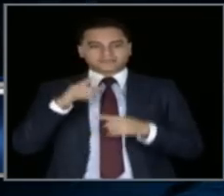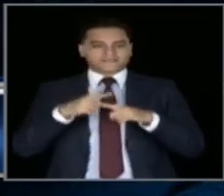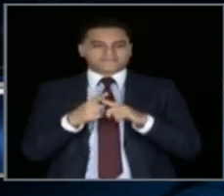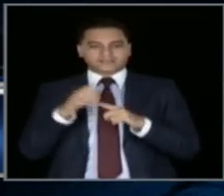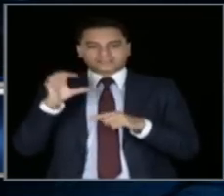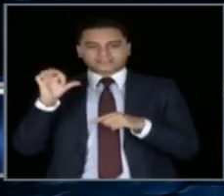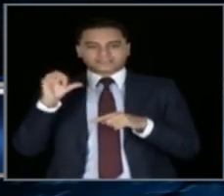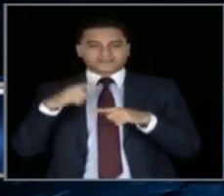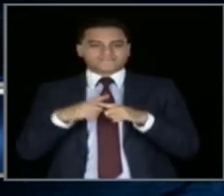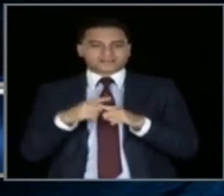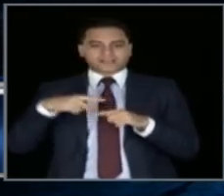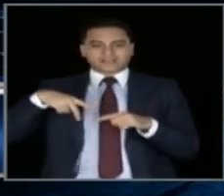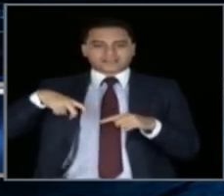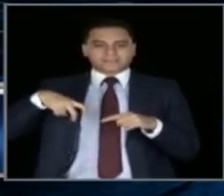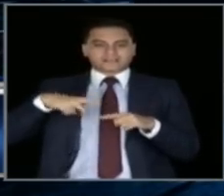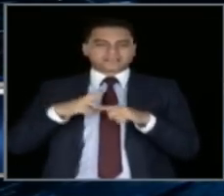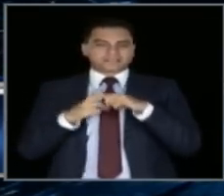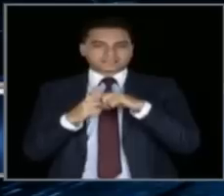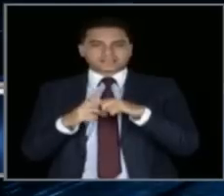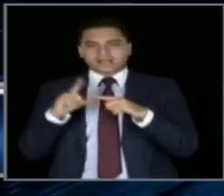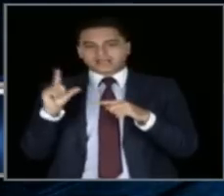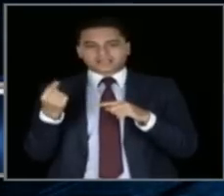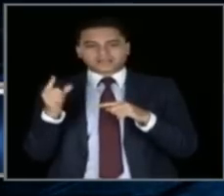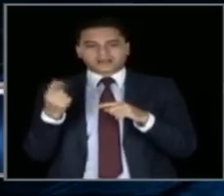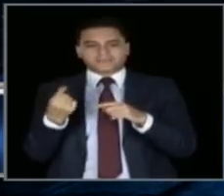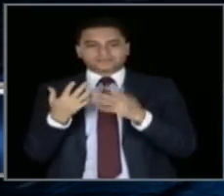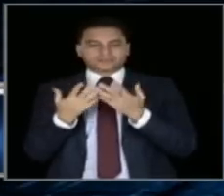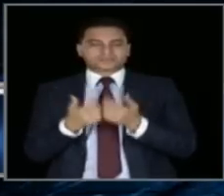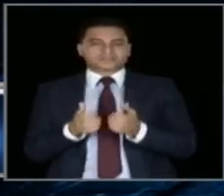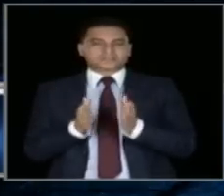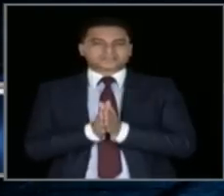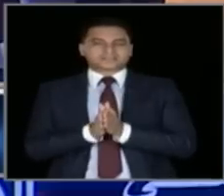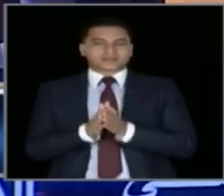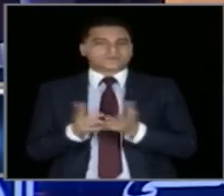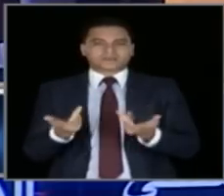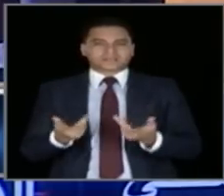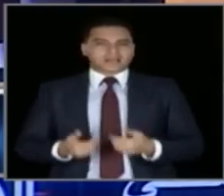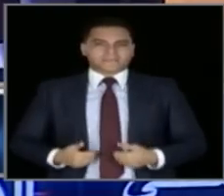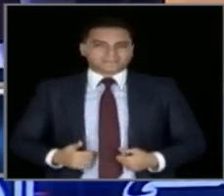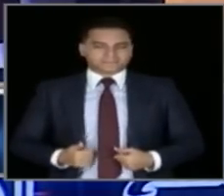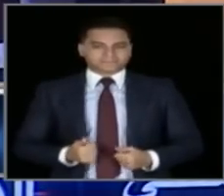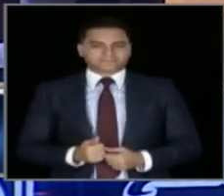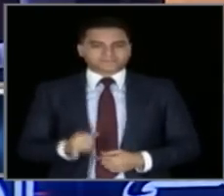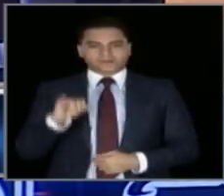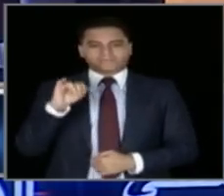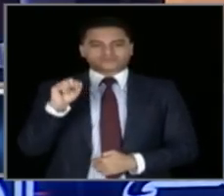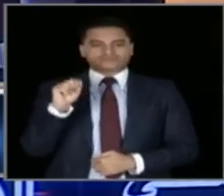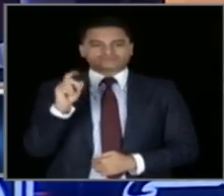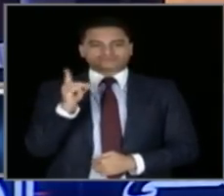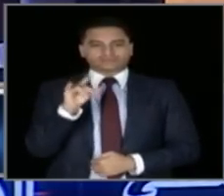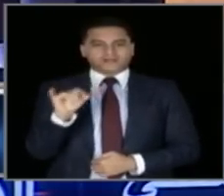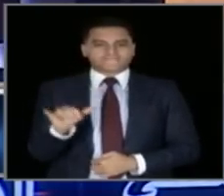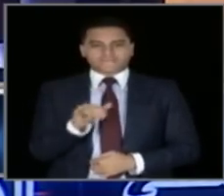5 في 9 في 80 زائد 15. مصطفى محمود